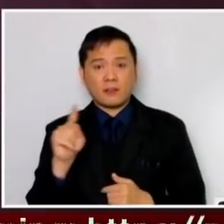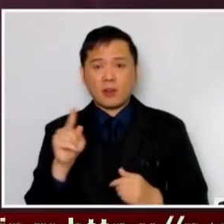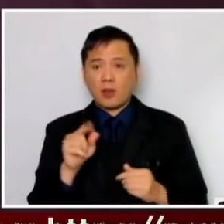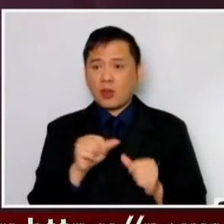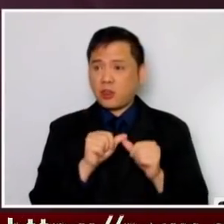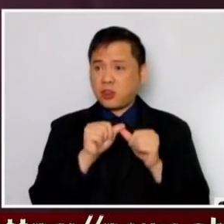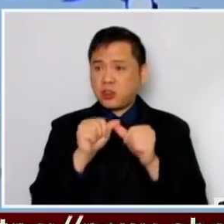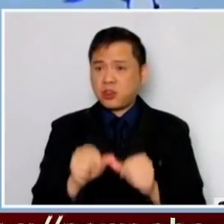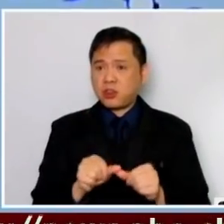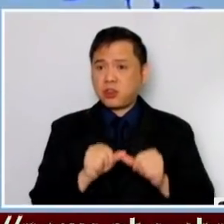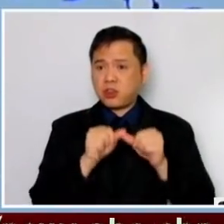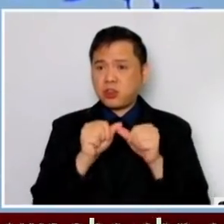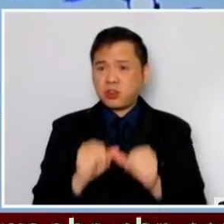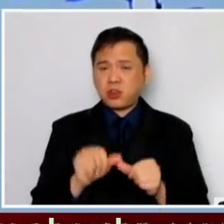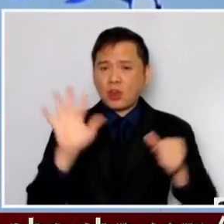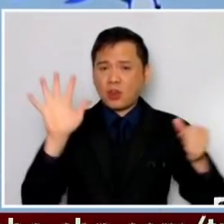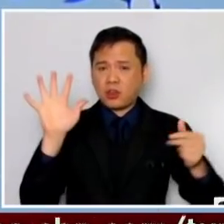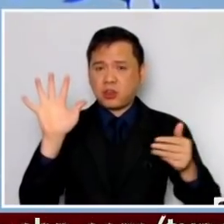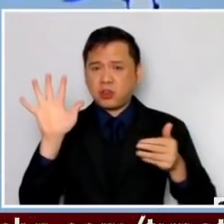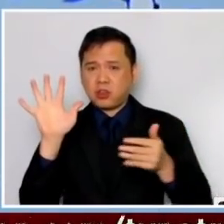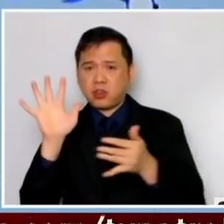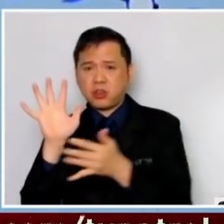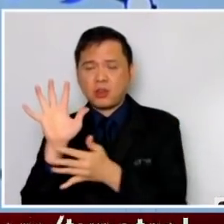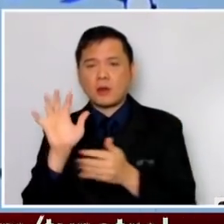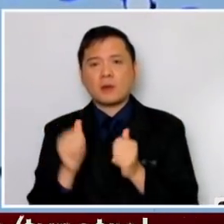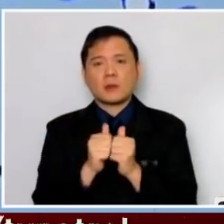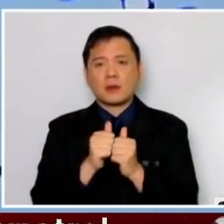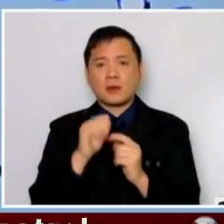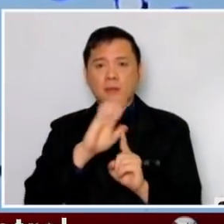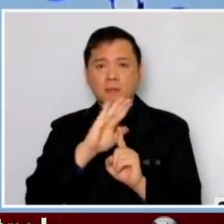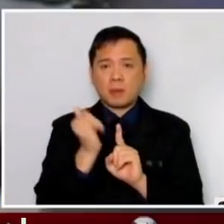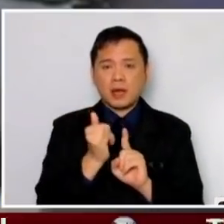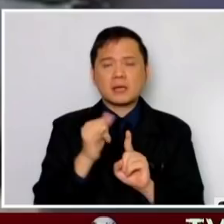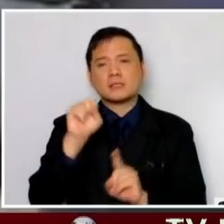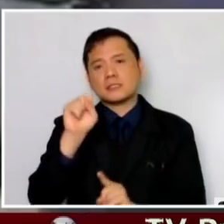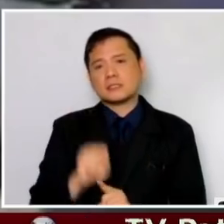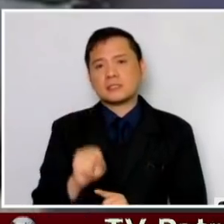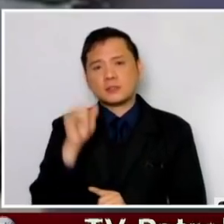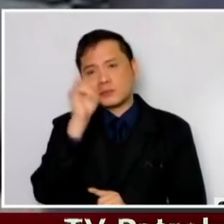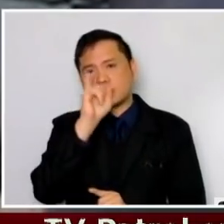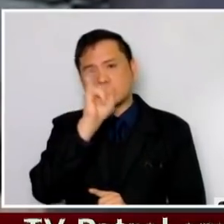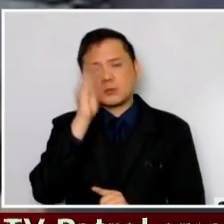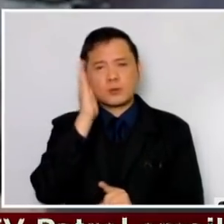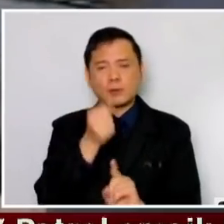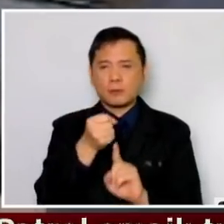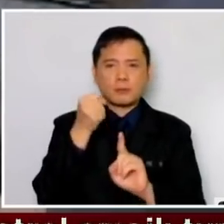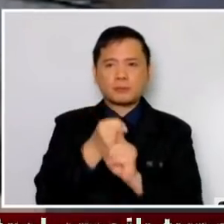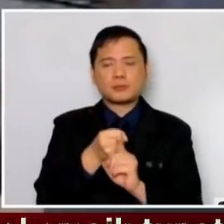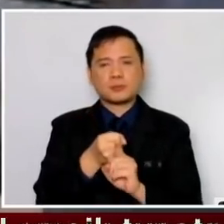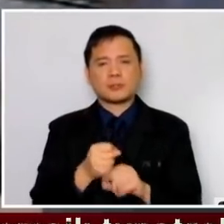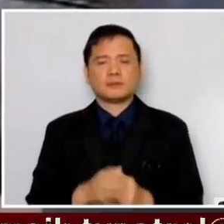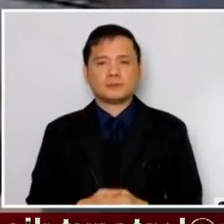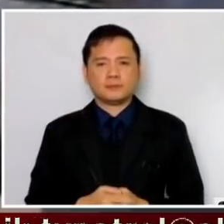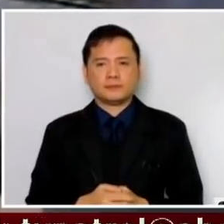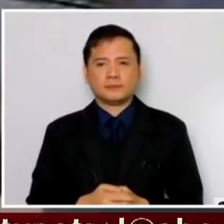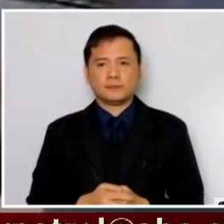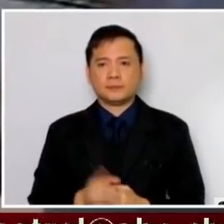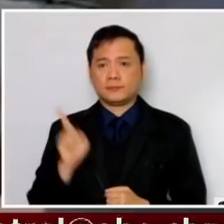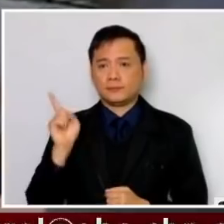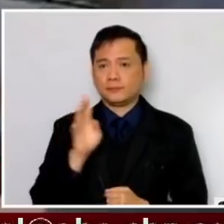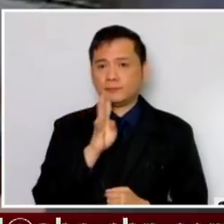PAGASA, salpok sa bagyo ang mga bayan sa Southern Iloilo. Based on the forecast, ang pwedeng tamaan dyan